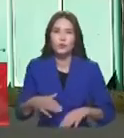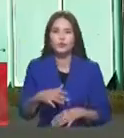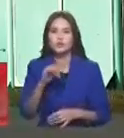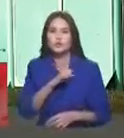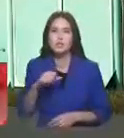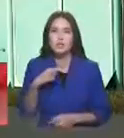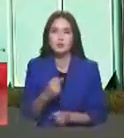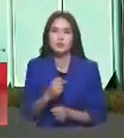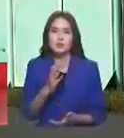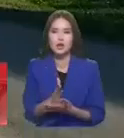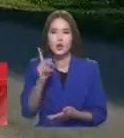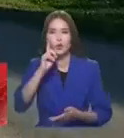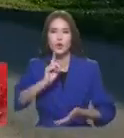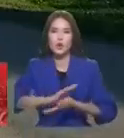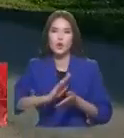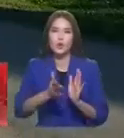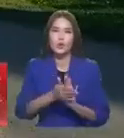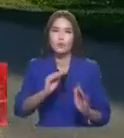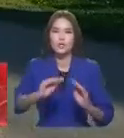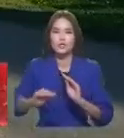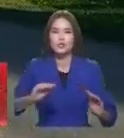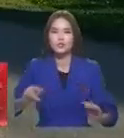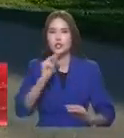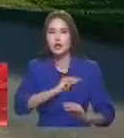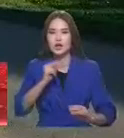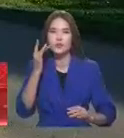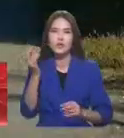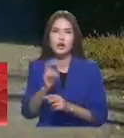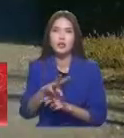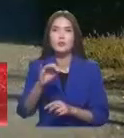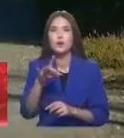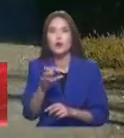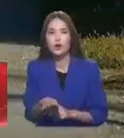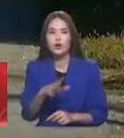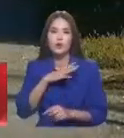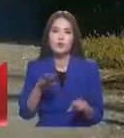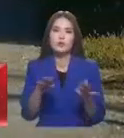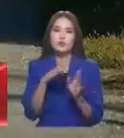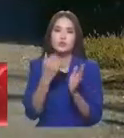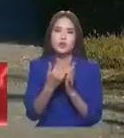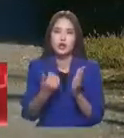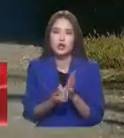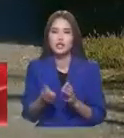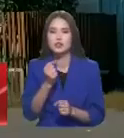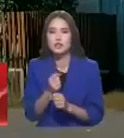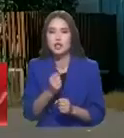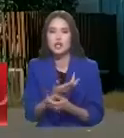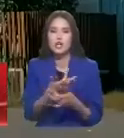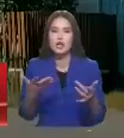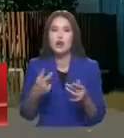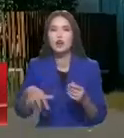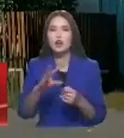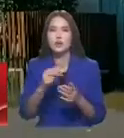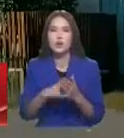С трудоустройством в Белом все в порядке. Работа есть, приезжают и молодые специалисты. Покидать родные края люди не собираются. А все потому, что